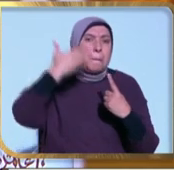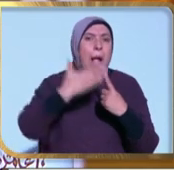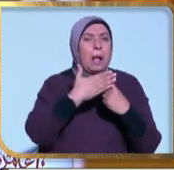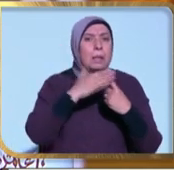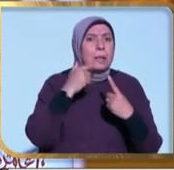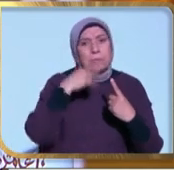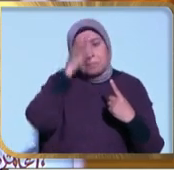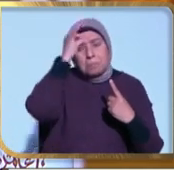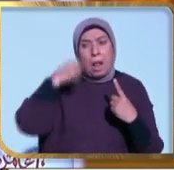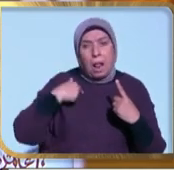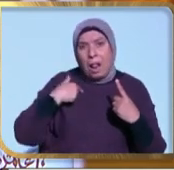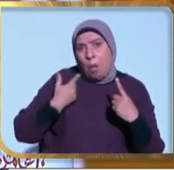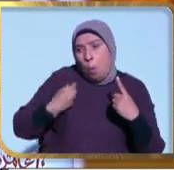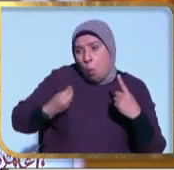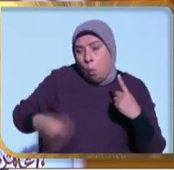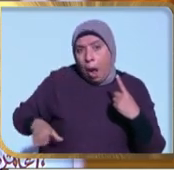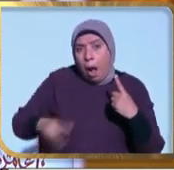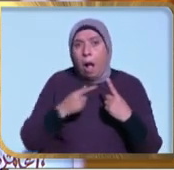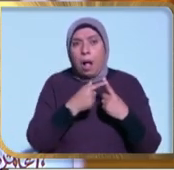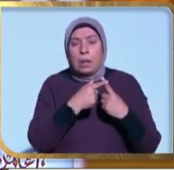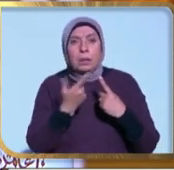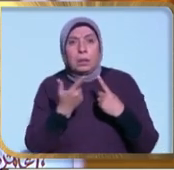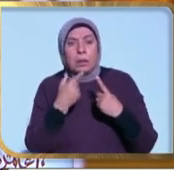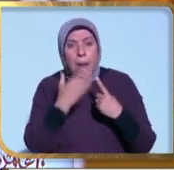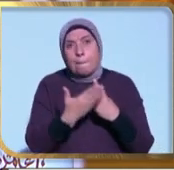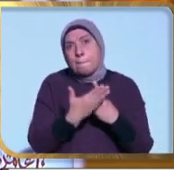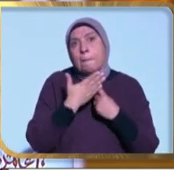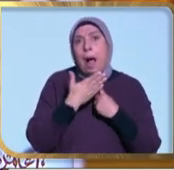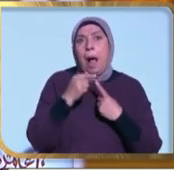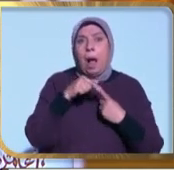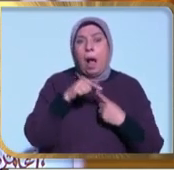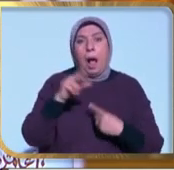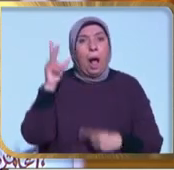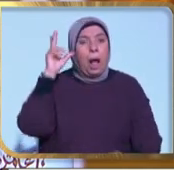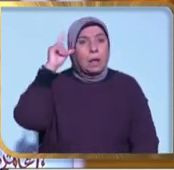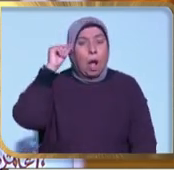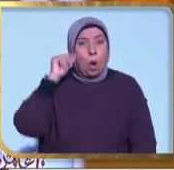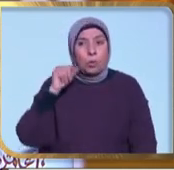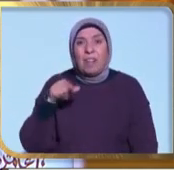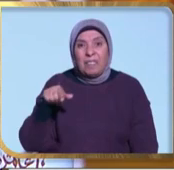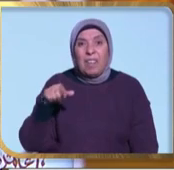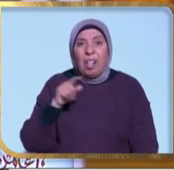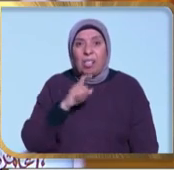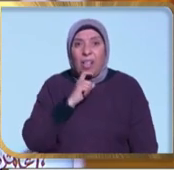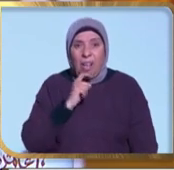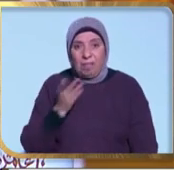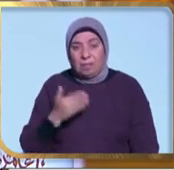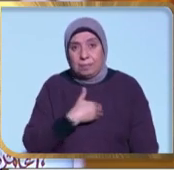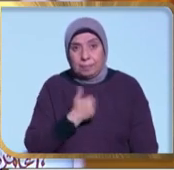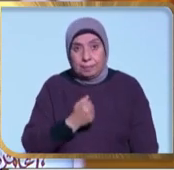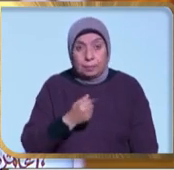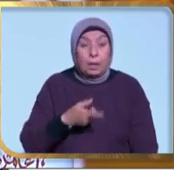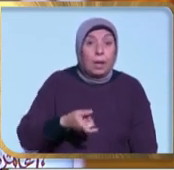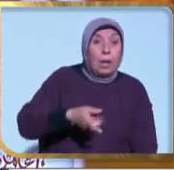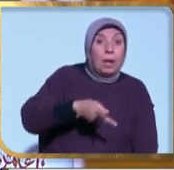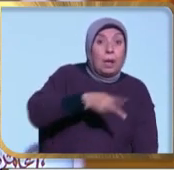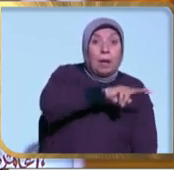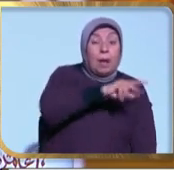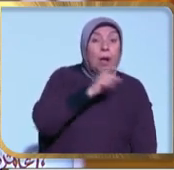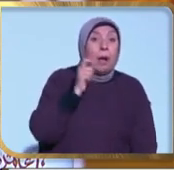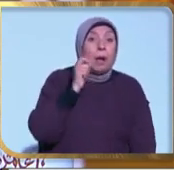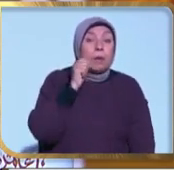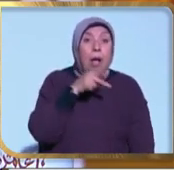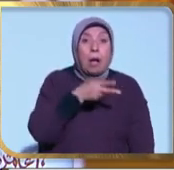او حدث حادث لان اللي حصل في احد زلزل بعض النفوس الضعيفه وقال الرجل الاخر هكذا ورد في سبب